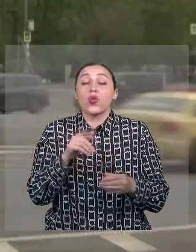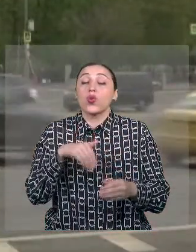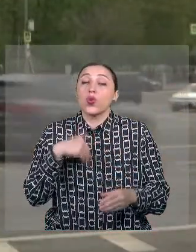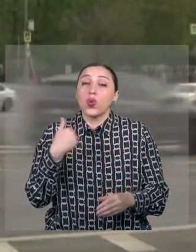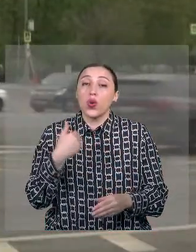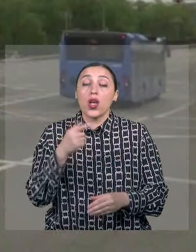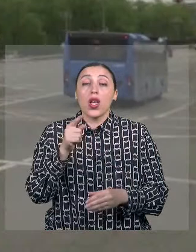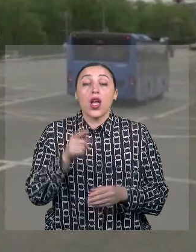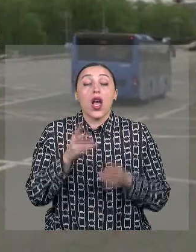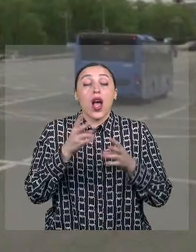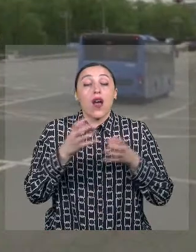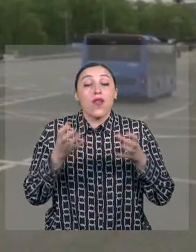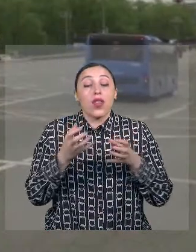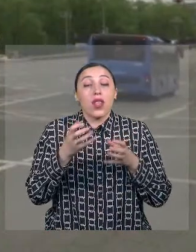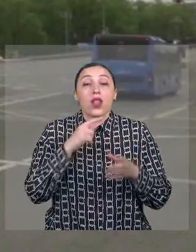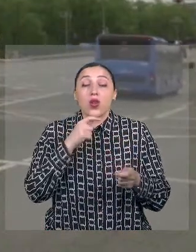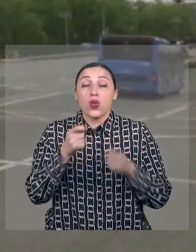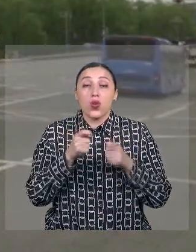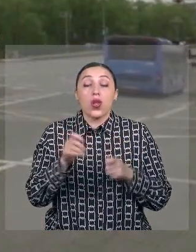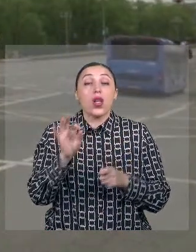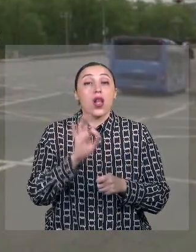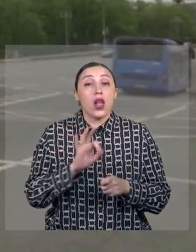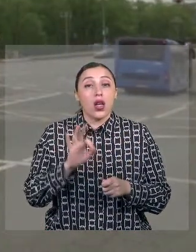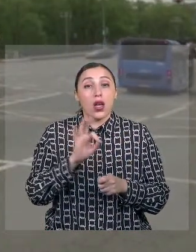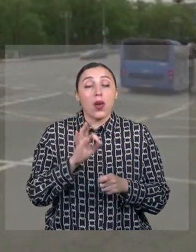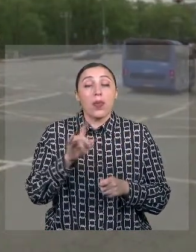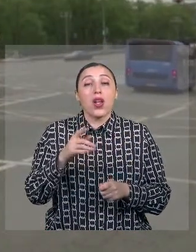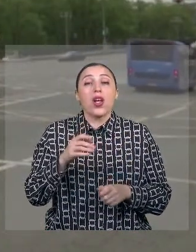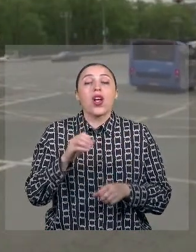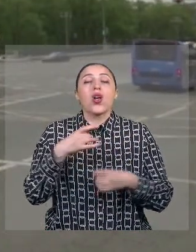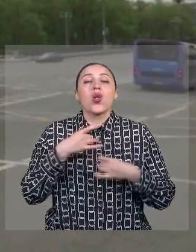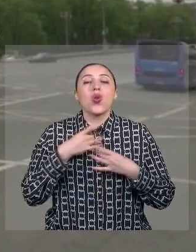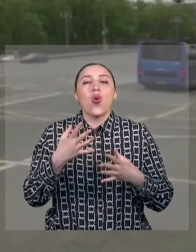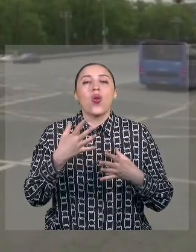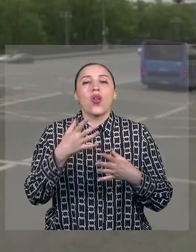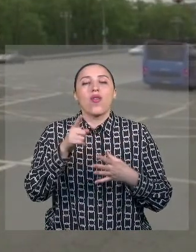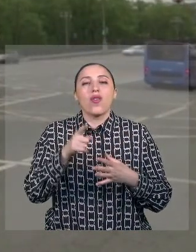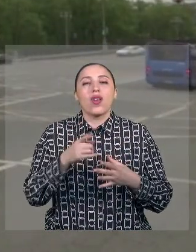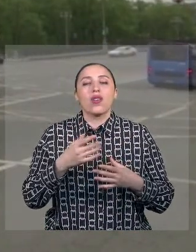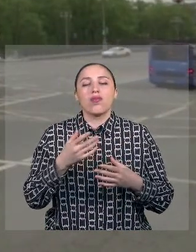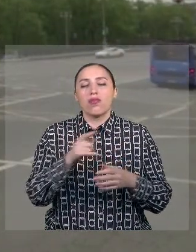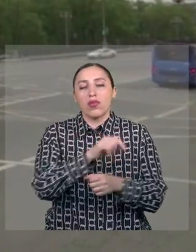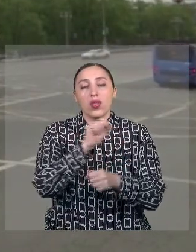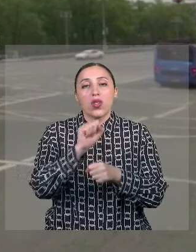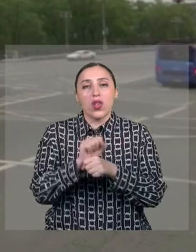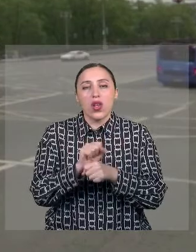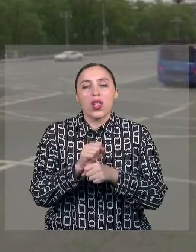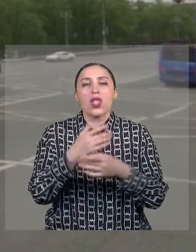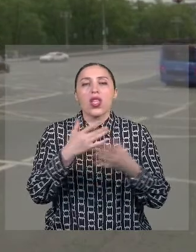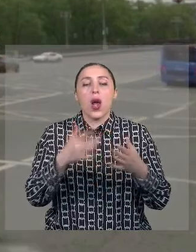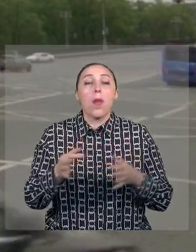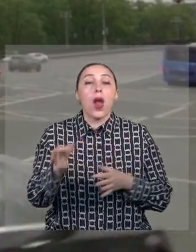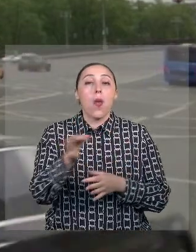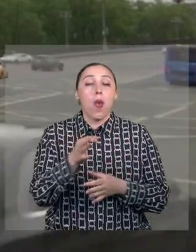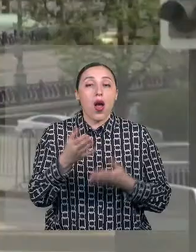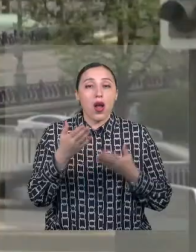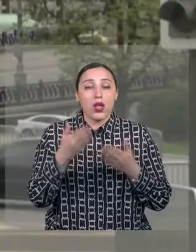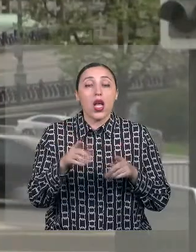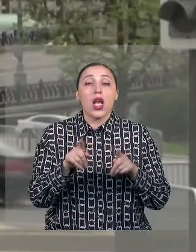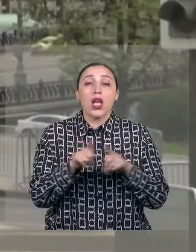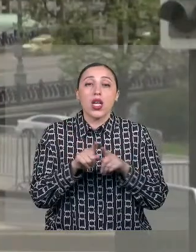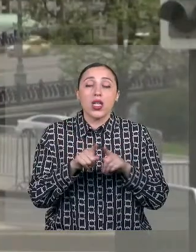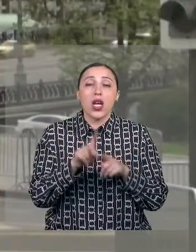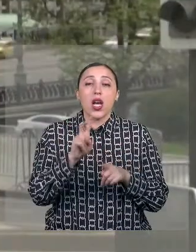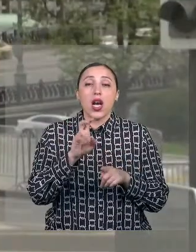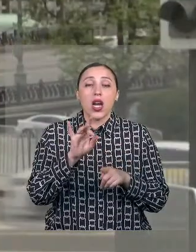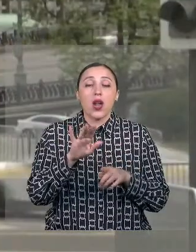Անվտանգության նկատառումներից ելնելով, տոնական շքերտները չեղարկվել են Սարատովի, Կուրսկի, Բելգրադի, Արյոլի և Պսկովի մարզերում, ինչպես նաև